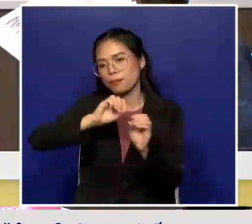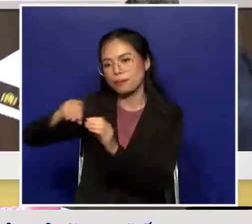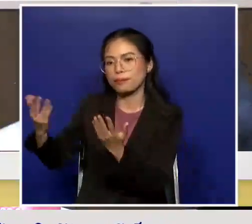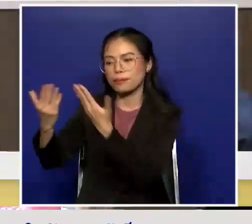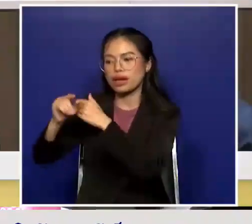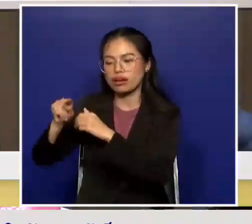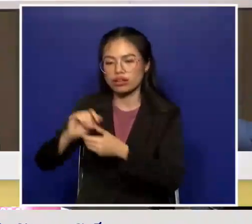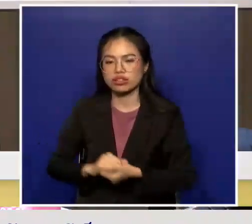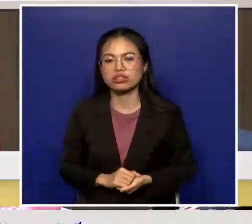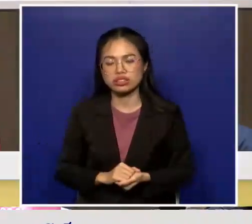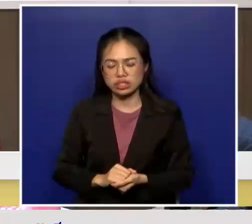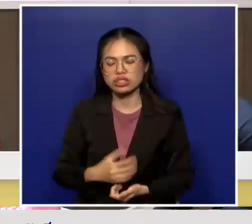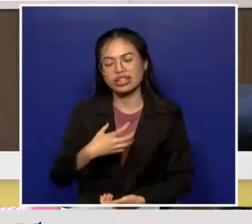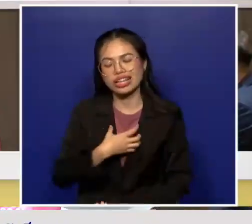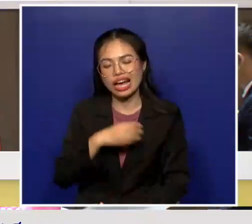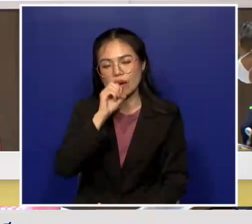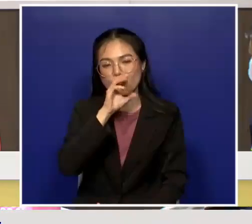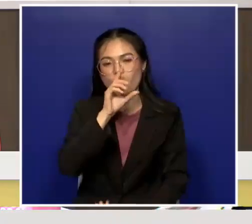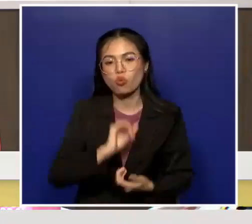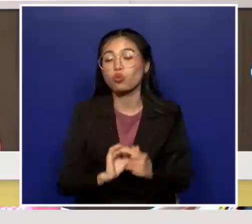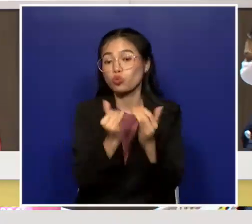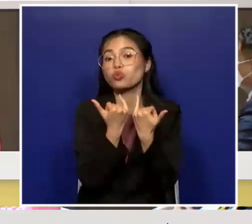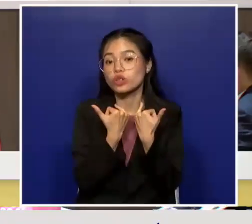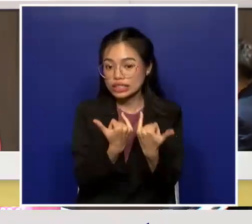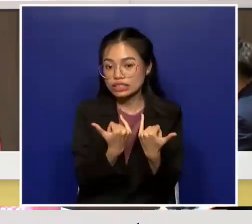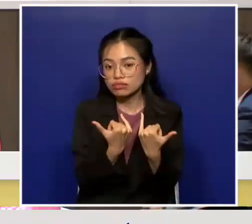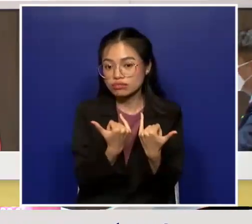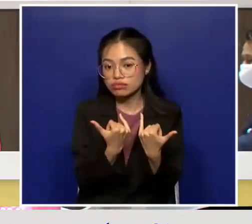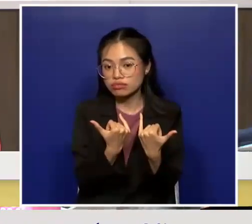สิ่งที่ผมอยากจะบอกก็คือว่าวันนี้นะครับ